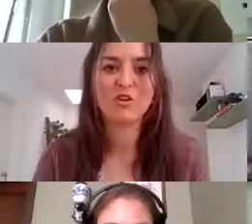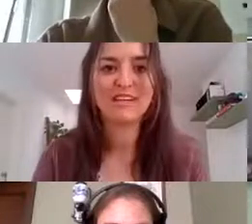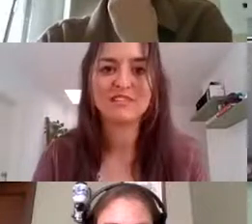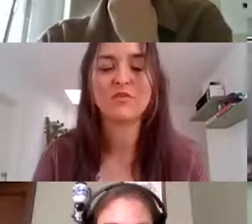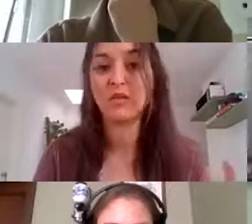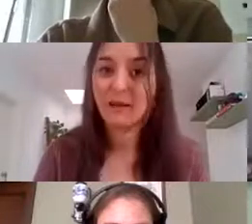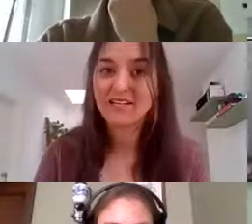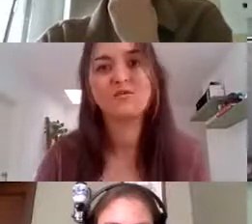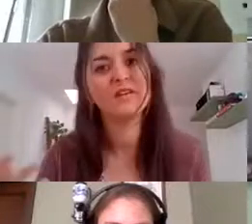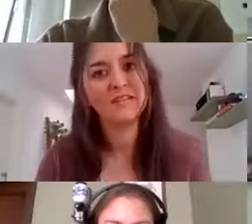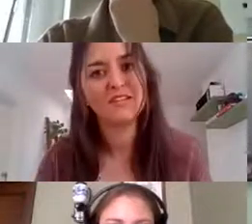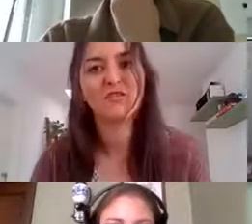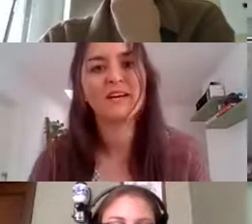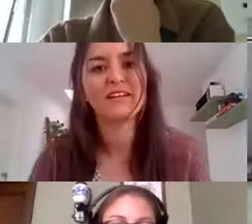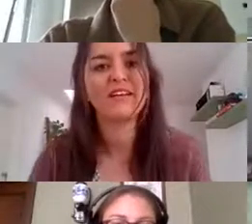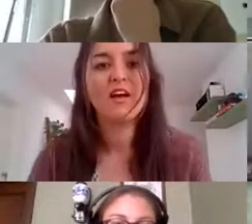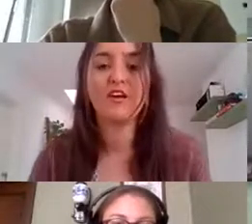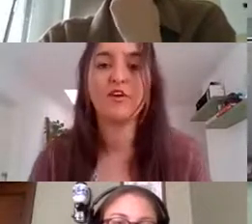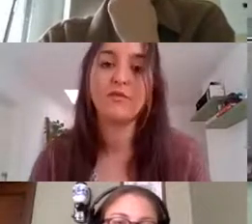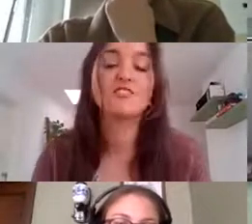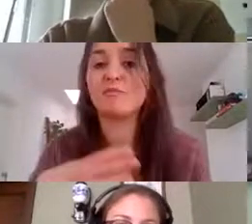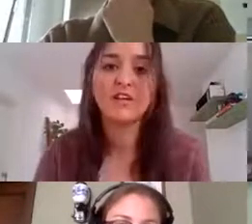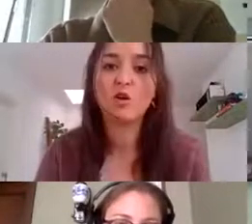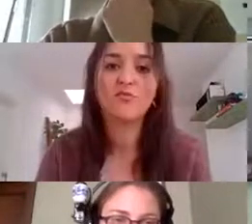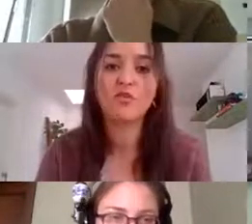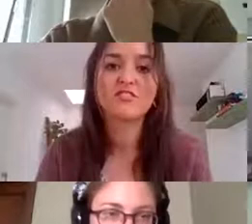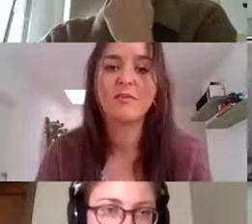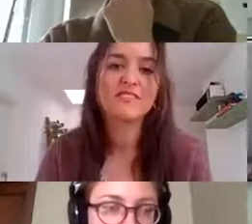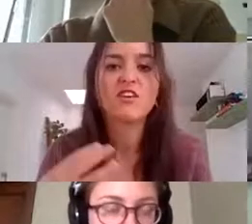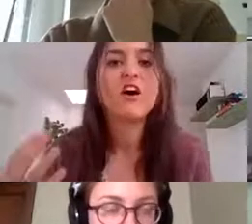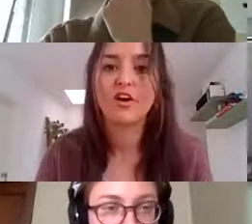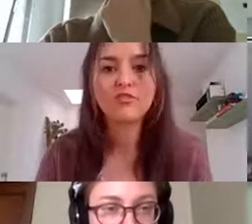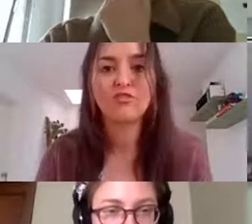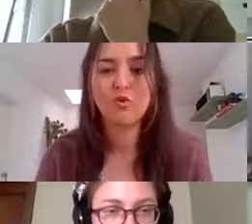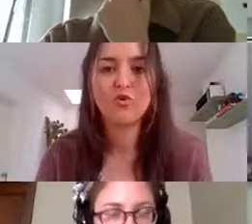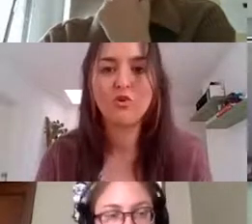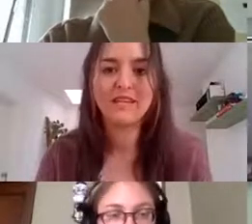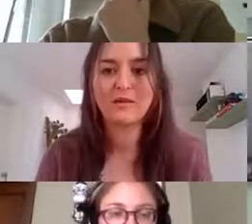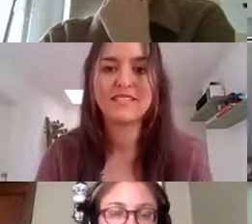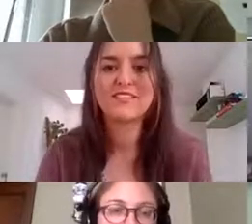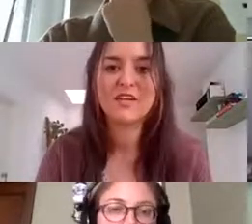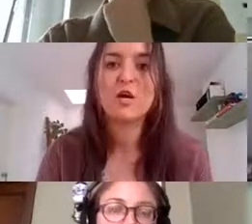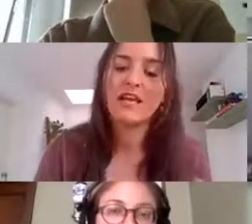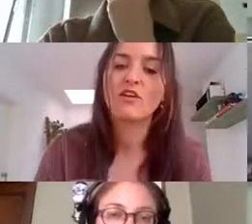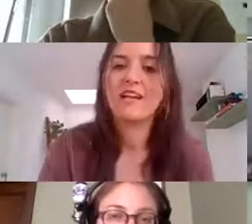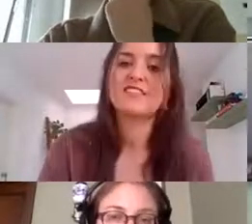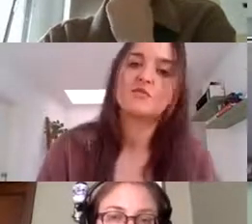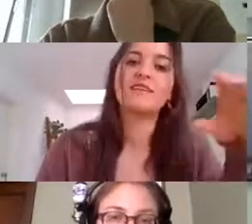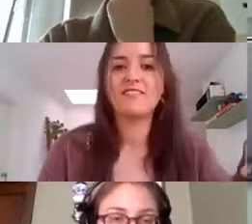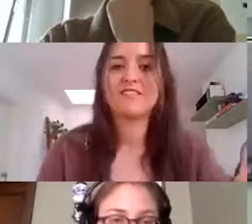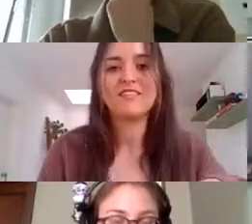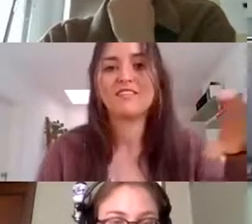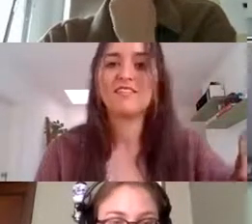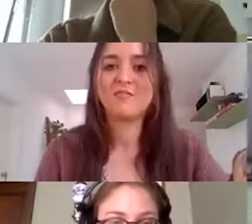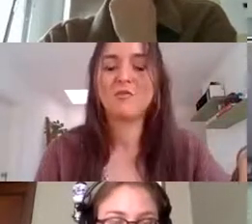worden. Hè, op basis van wat dat werkt of wat dat minder goed werkt. Als die planning al op voorhand gemaakt is, kan het dus ook om een keer mensen in combinatie